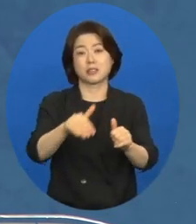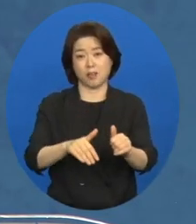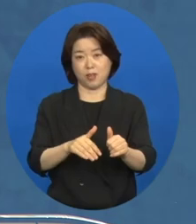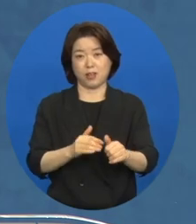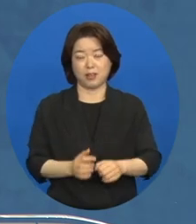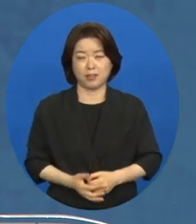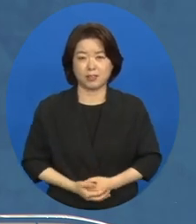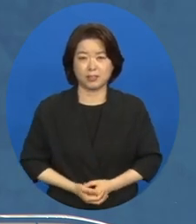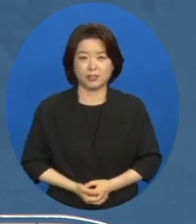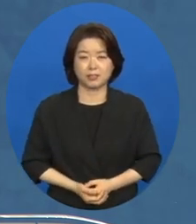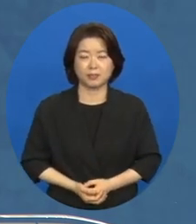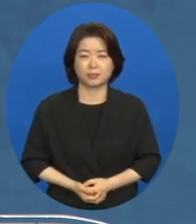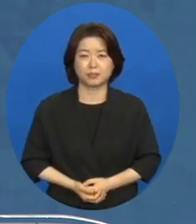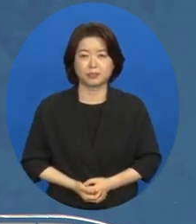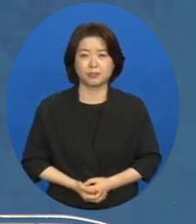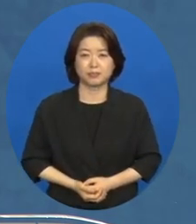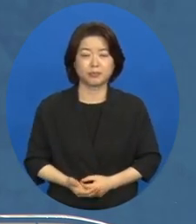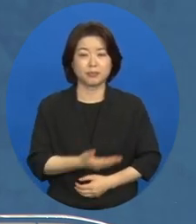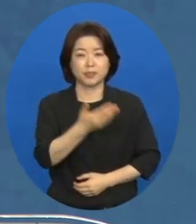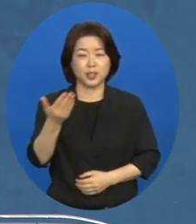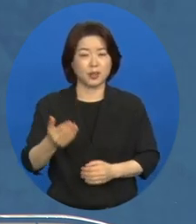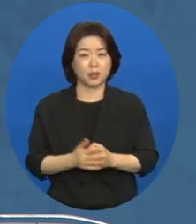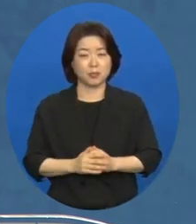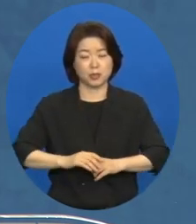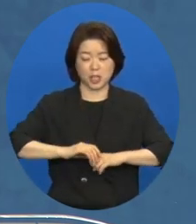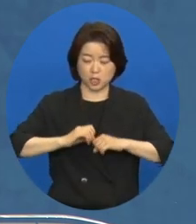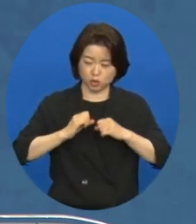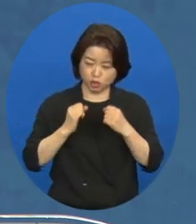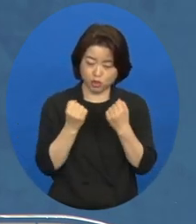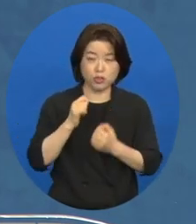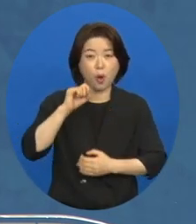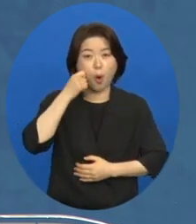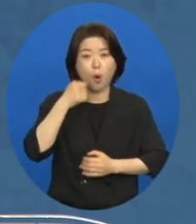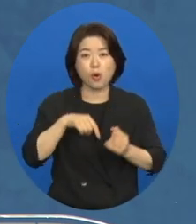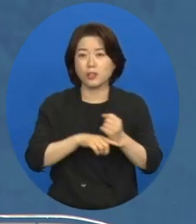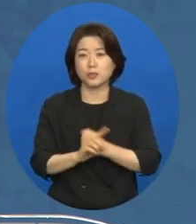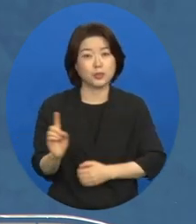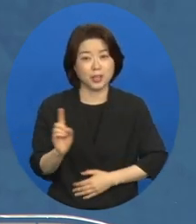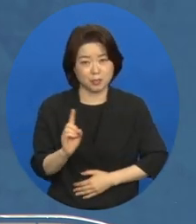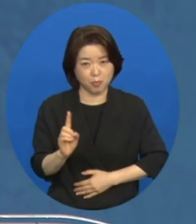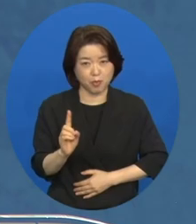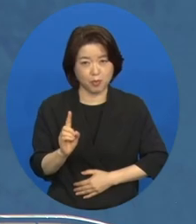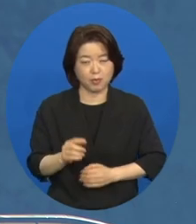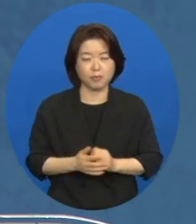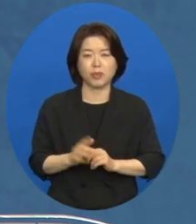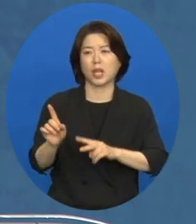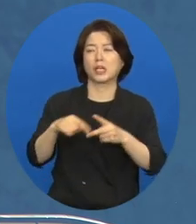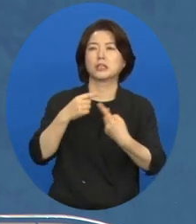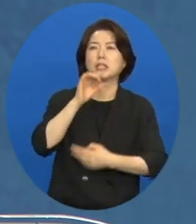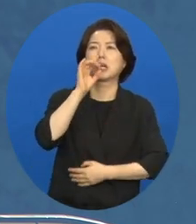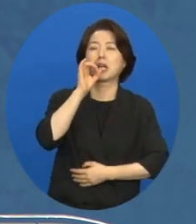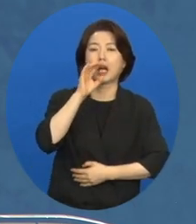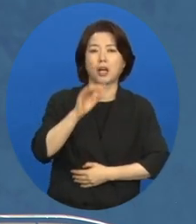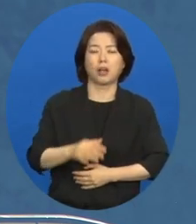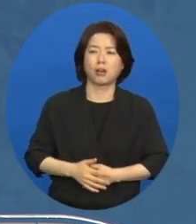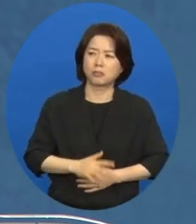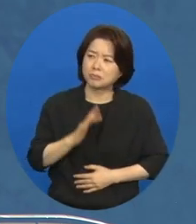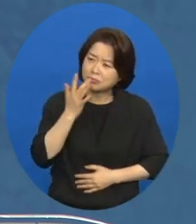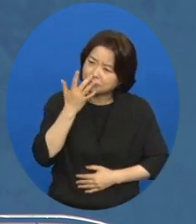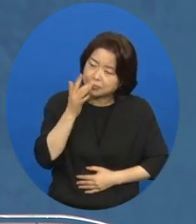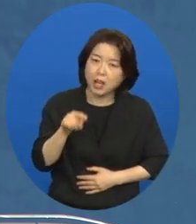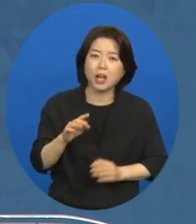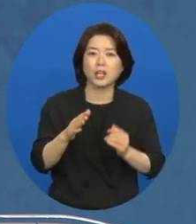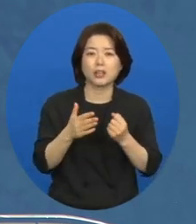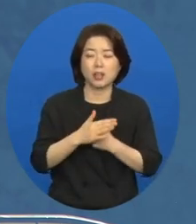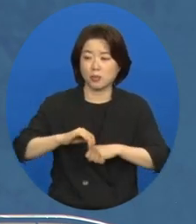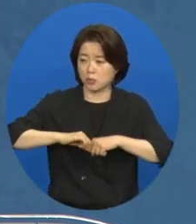것입니다. 여러분, 순종이 어려운 이유가 뭘까요? 이해가 안 되기 때문에 그렇습니다.